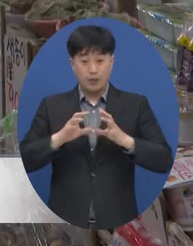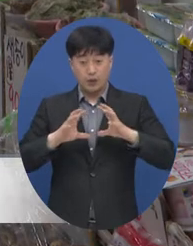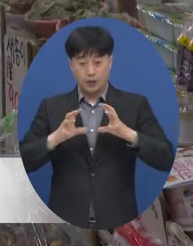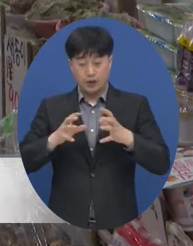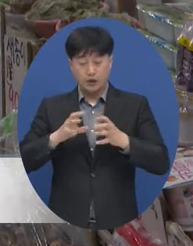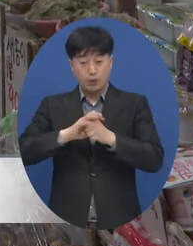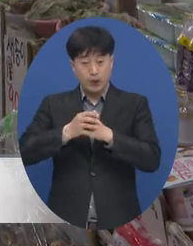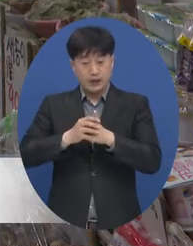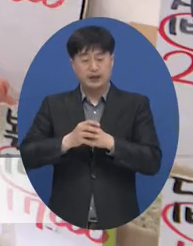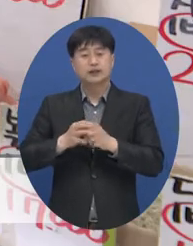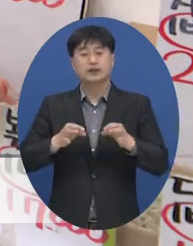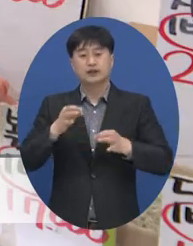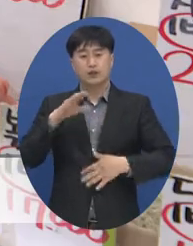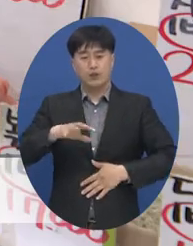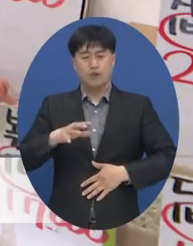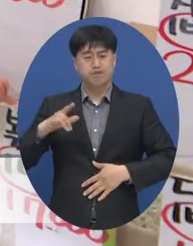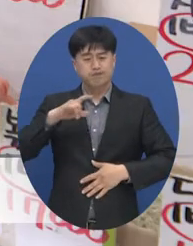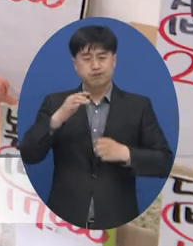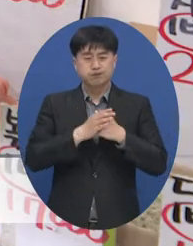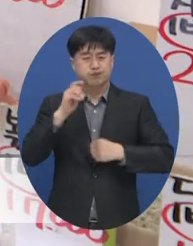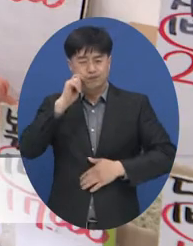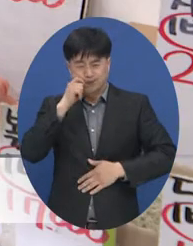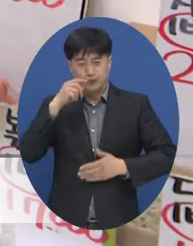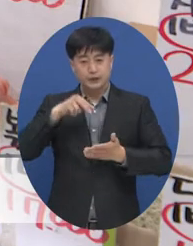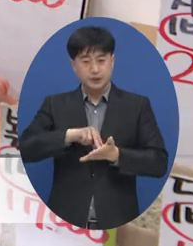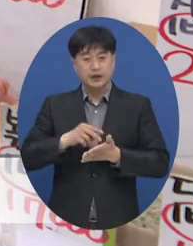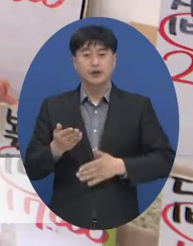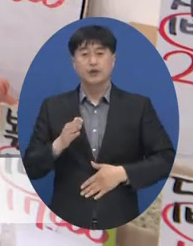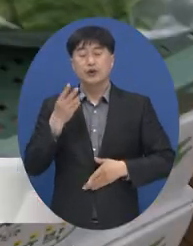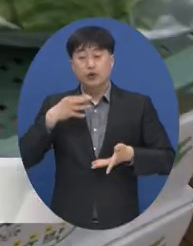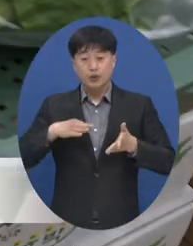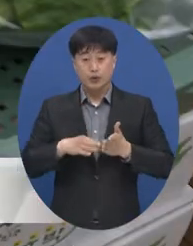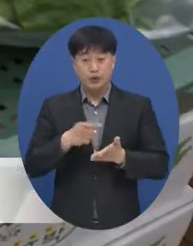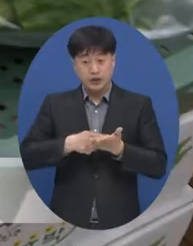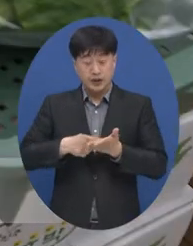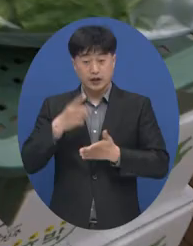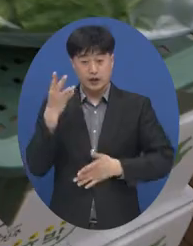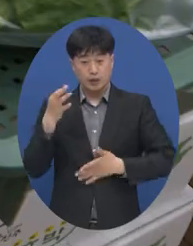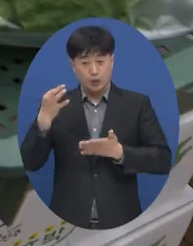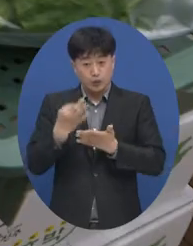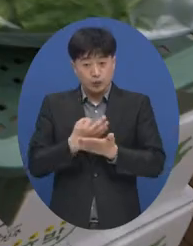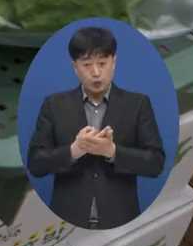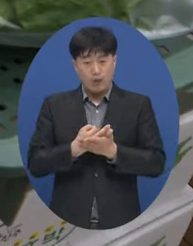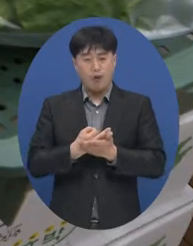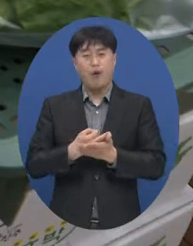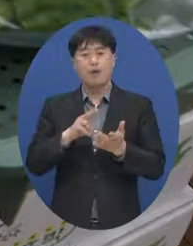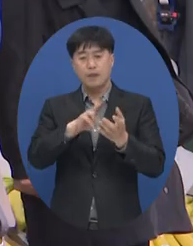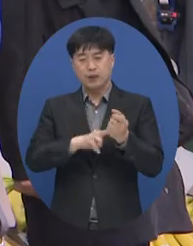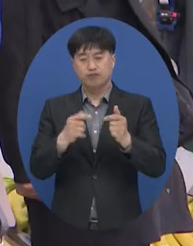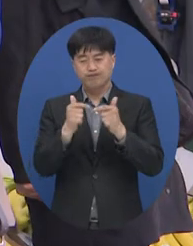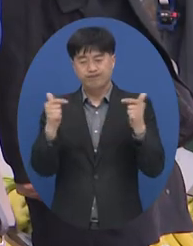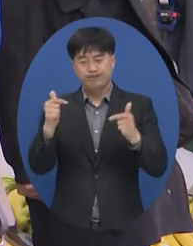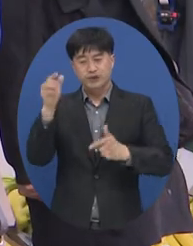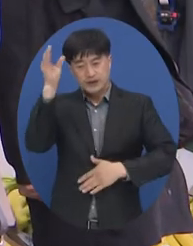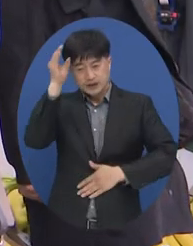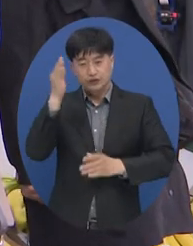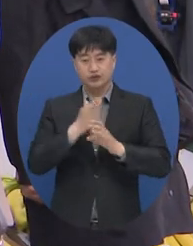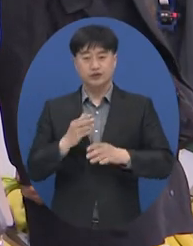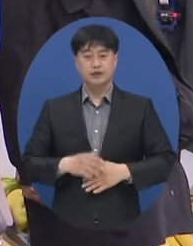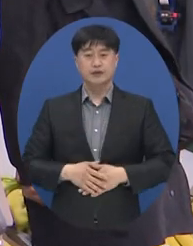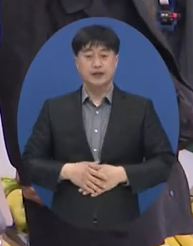김포시의 한 청과상. 코로나19로 어려운 상황이지만 경기도 재난기본소득으로 매출이 증대하길 기대하고